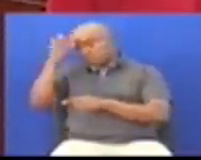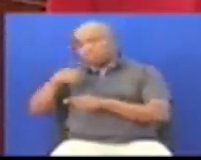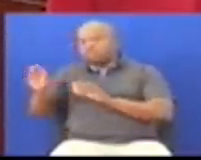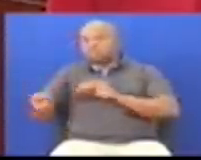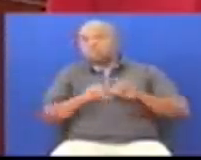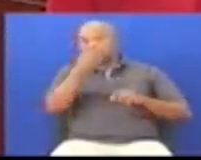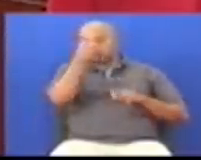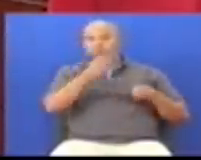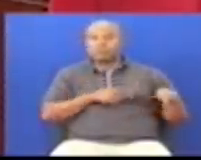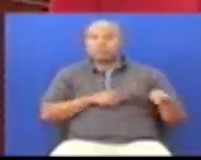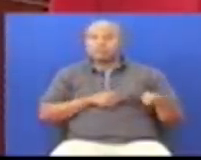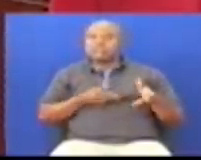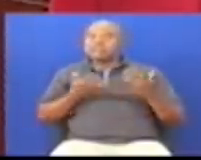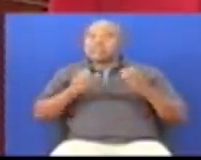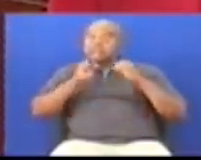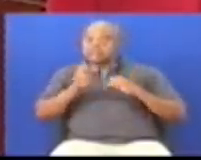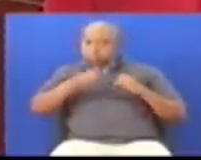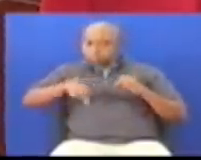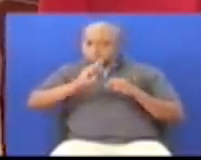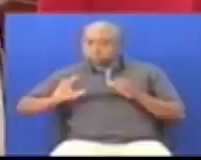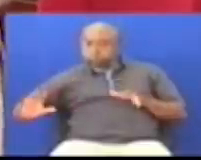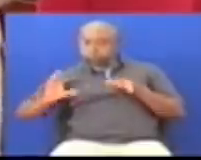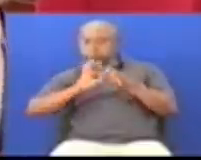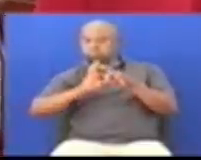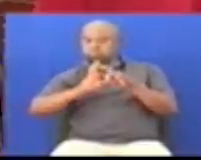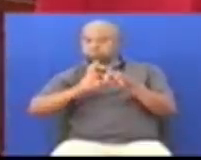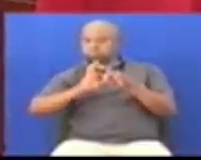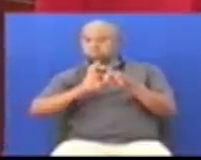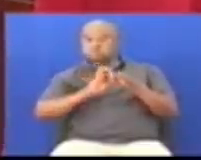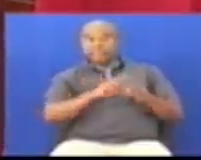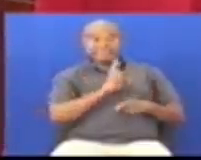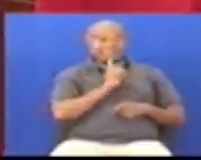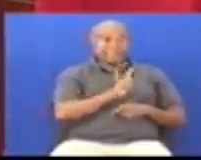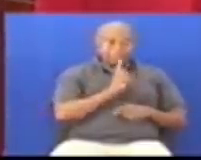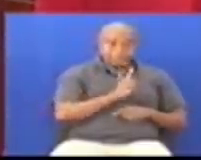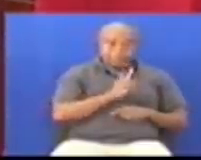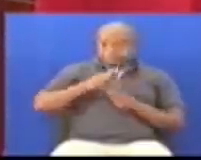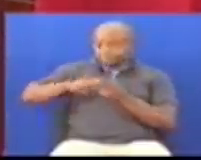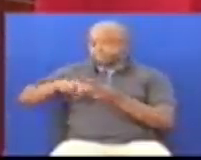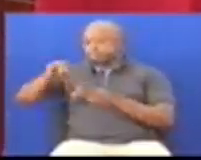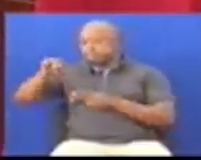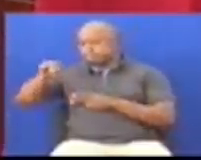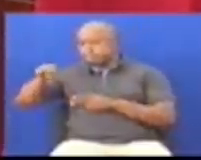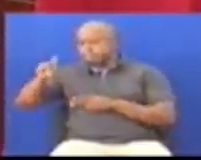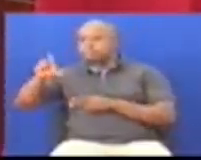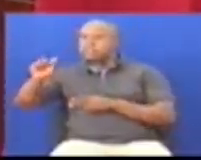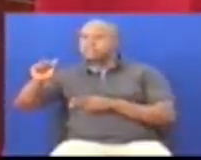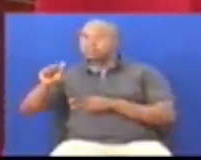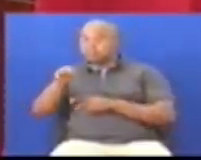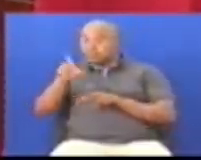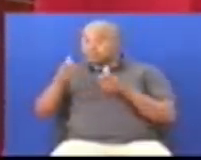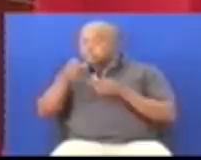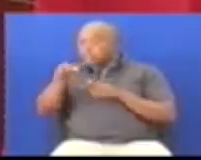Sasa ni lazima sasa tutambue hili. NIDA ikae hapo tu kama kuhodhi